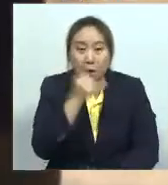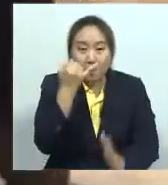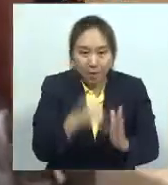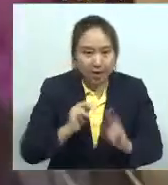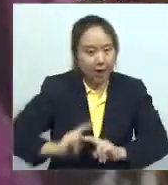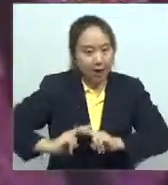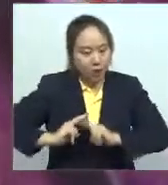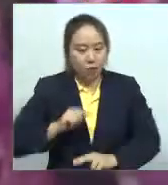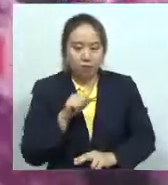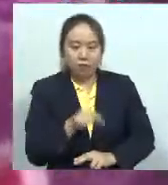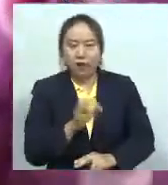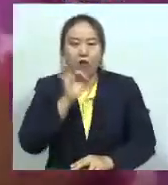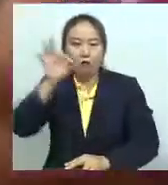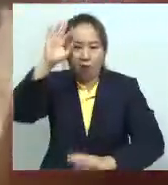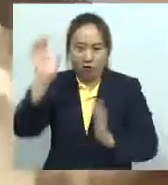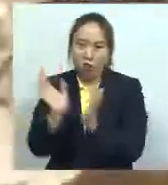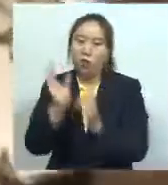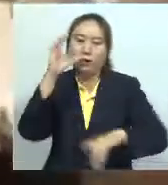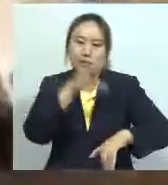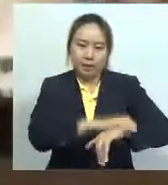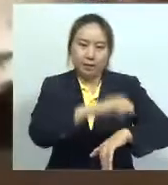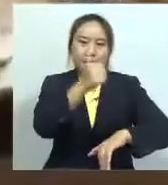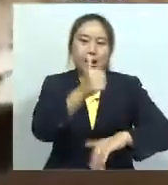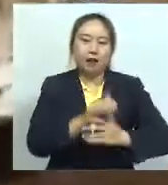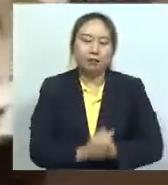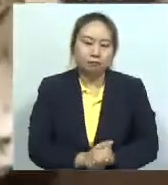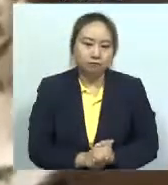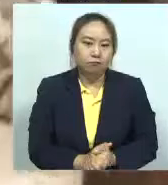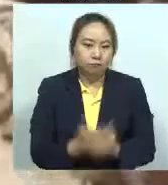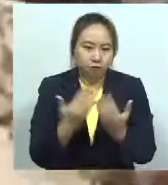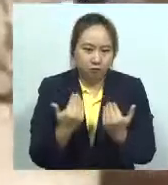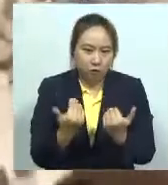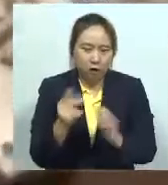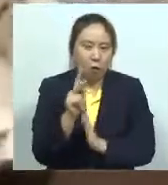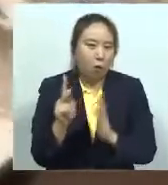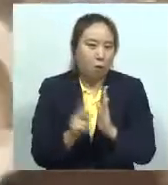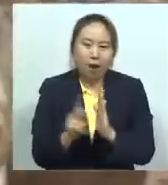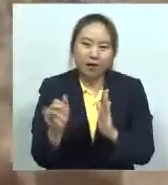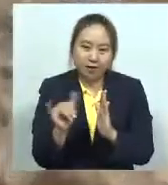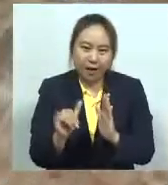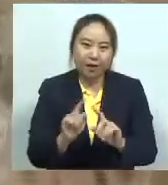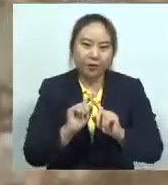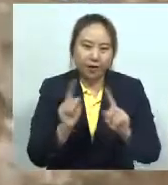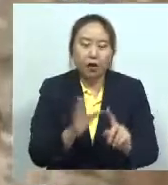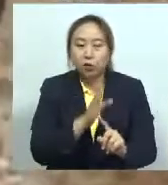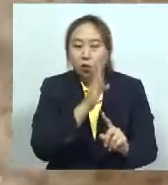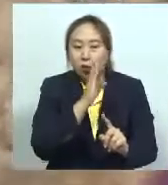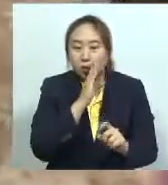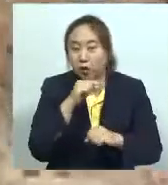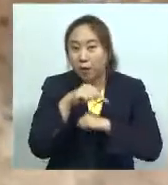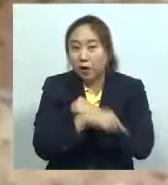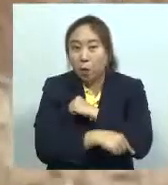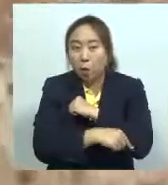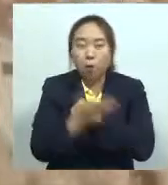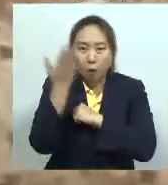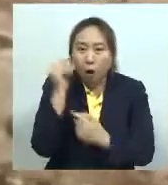ผู้รับซื้อก็สามารถไปแจ้งความดำเนินคดีได้นะคะต้องยอมรับว่าตอนนี้มันยังไม่มีกฎหมายเอาผิดแต่ว่าถ้าเป็นการโกงที่เคยพ